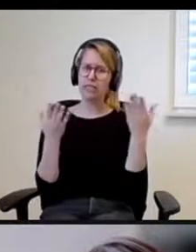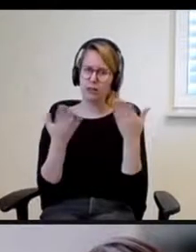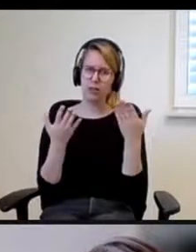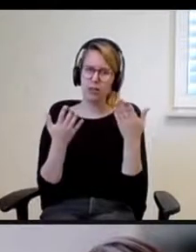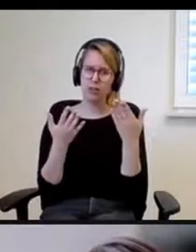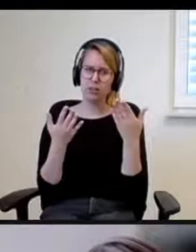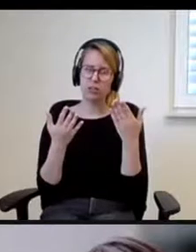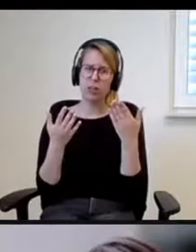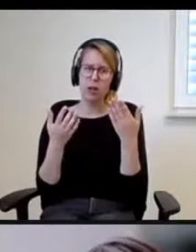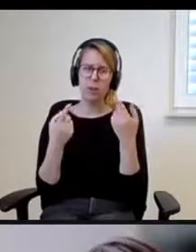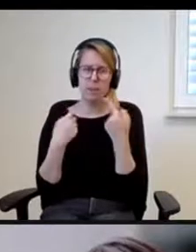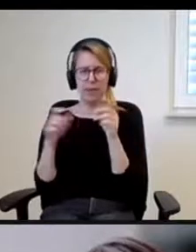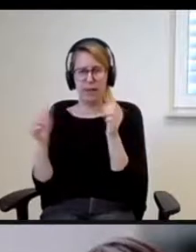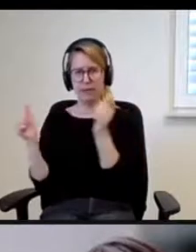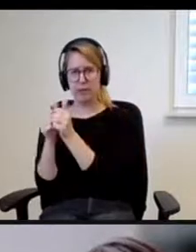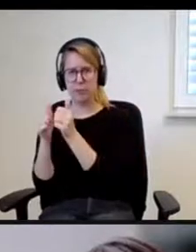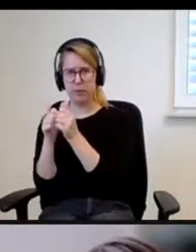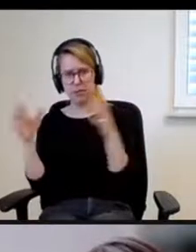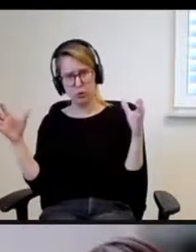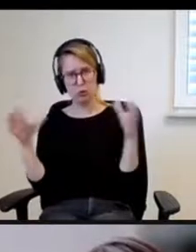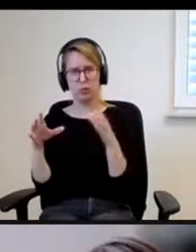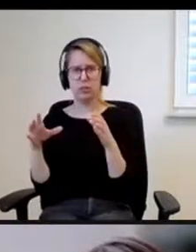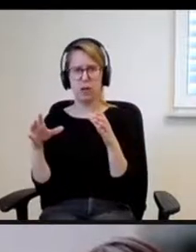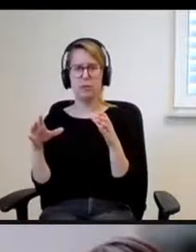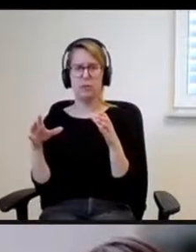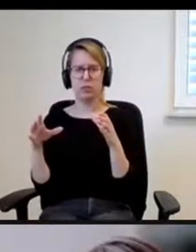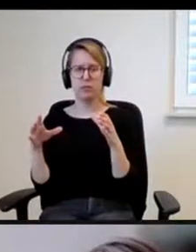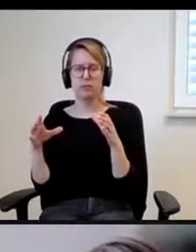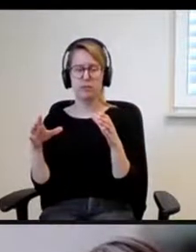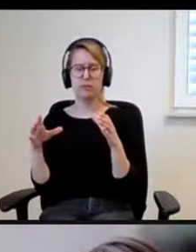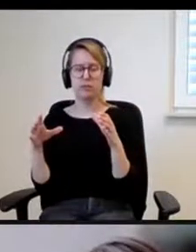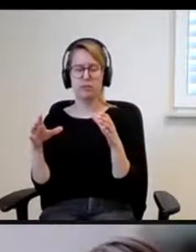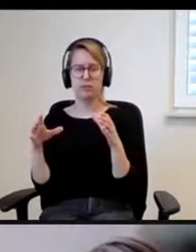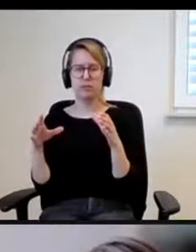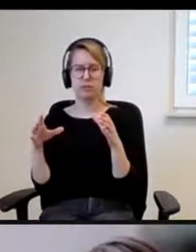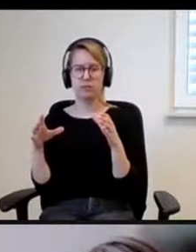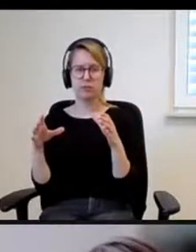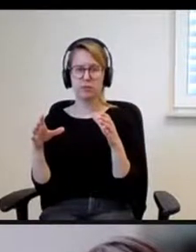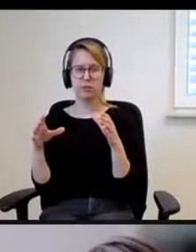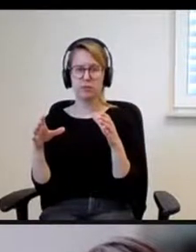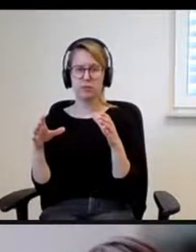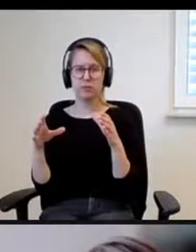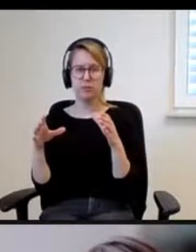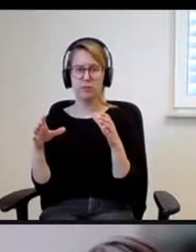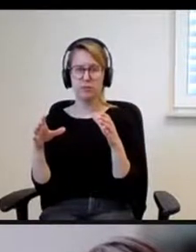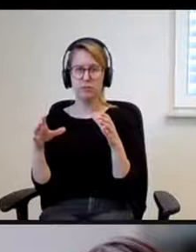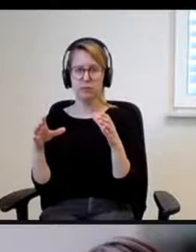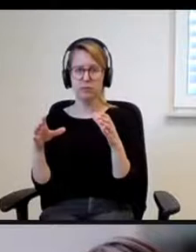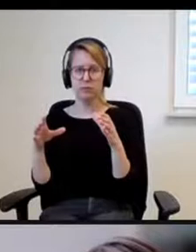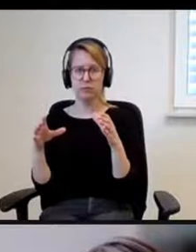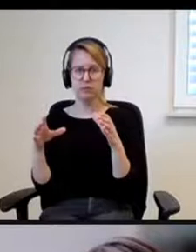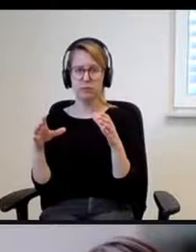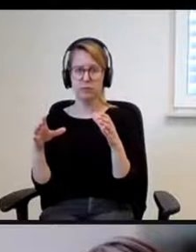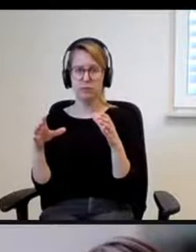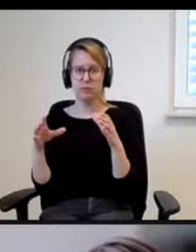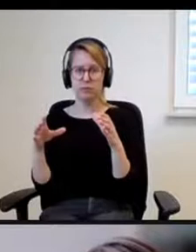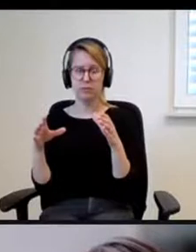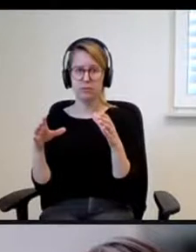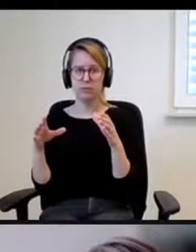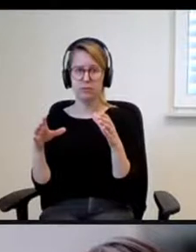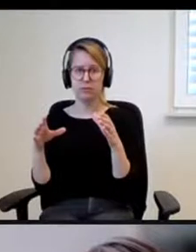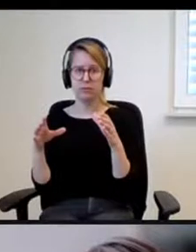anderen Partnern, wo man das schon auch noch ausbedrohen, dass die Funktion von einem